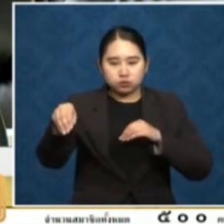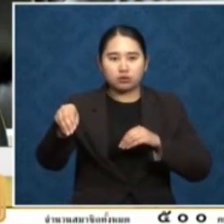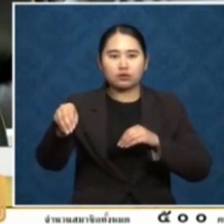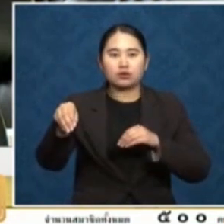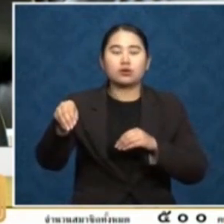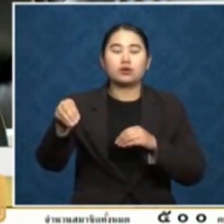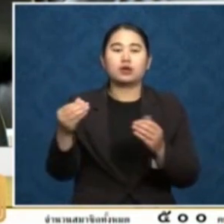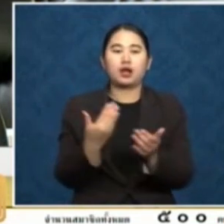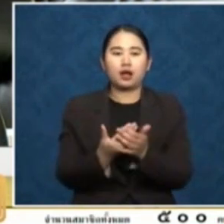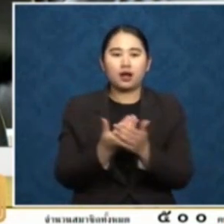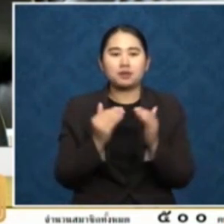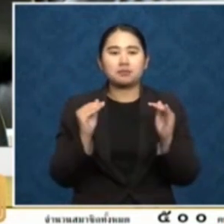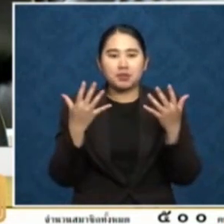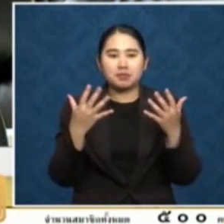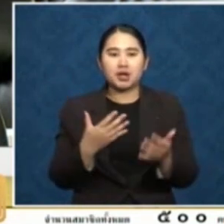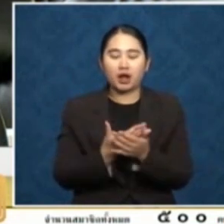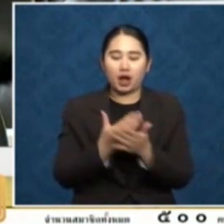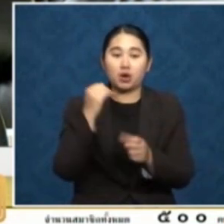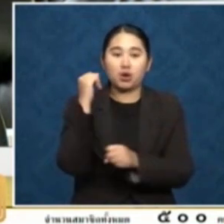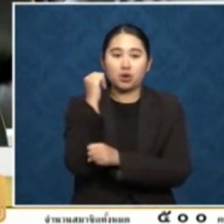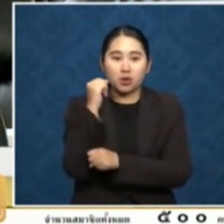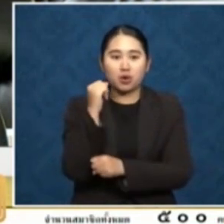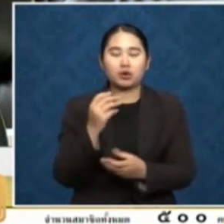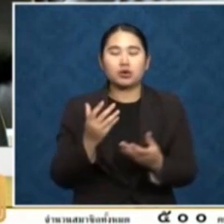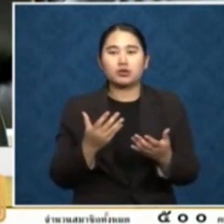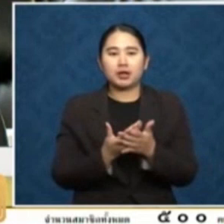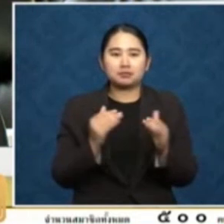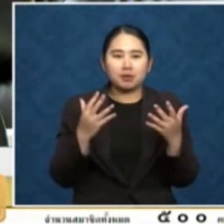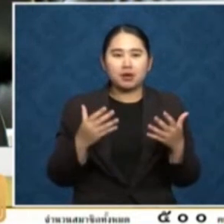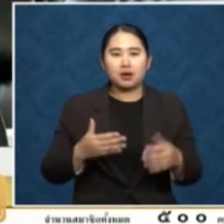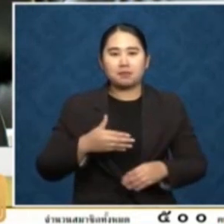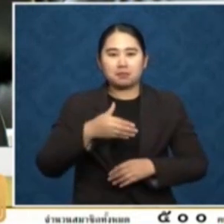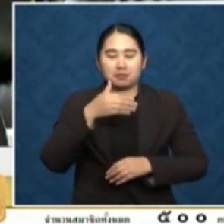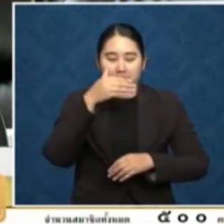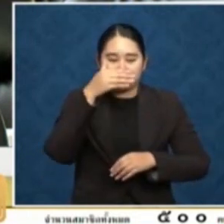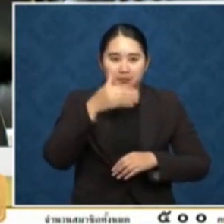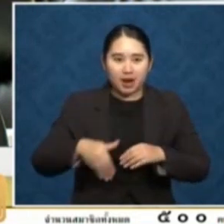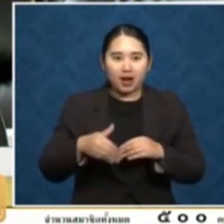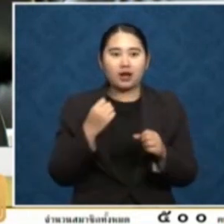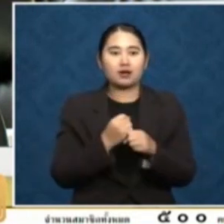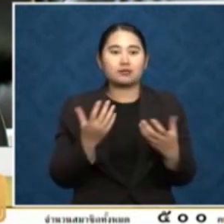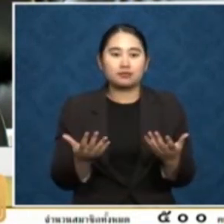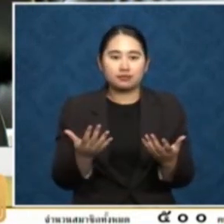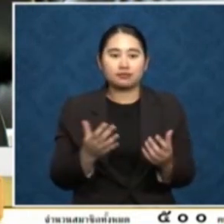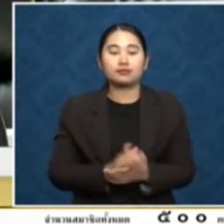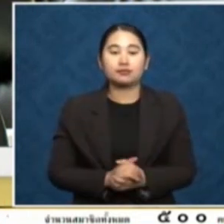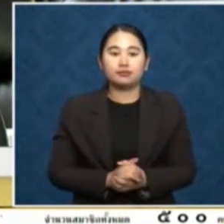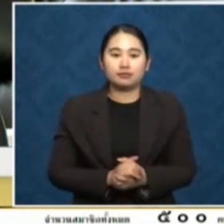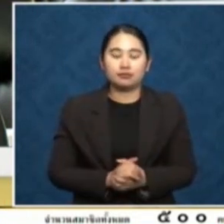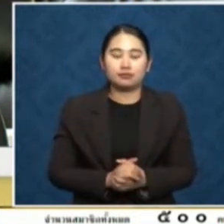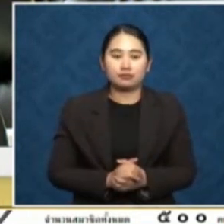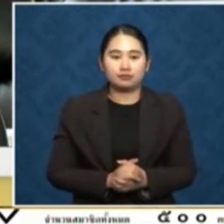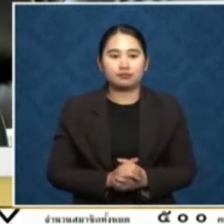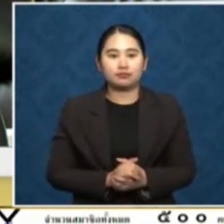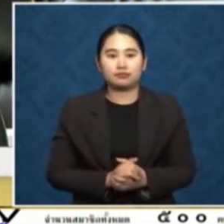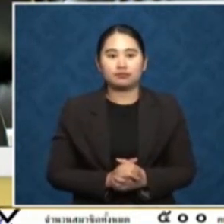บทที่มีสภาพอย่างนี้เขาเป็นคนยากจนและไม่มีฐานะดีพอที่จะผ่าตัดแปลงเพศโดยสมบูร